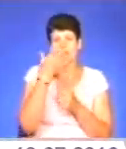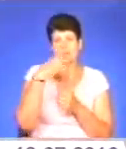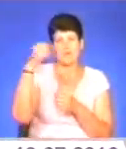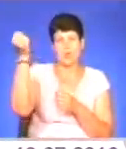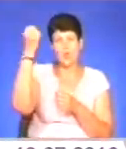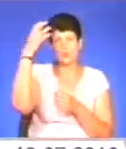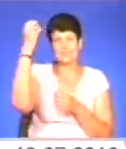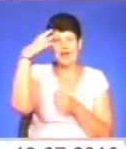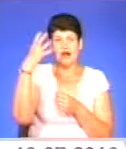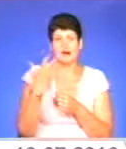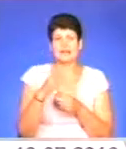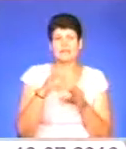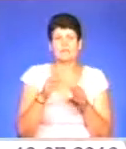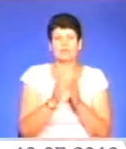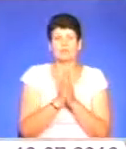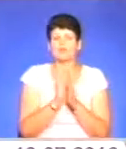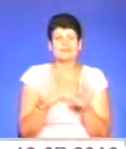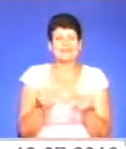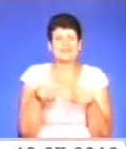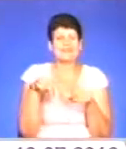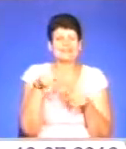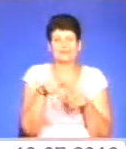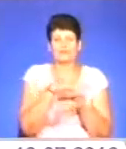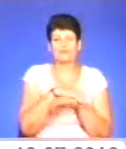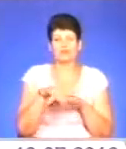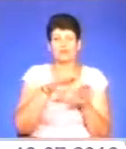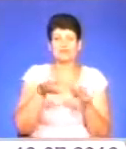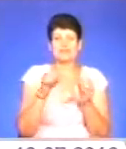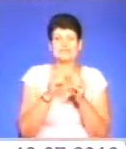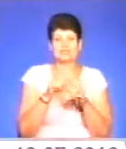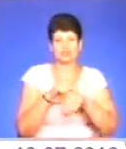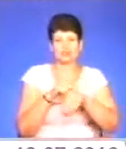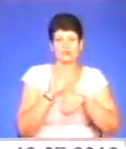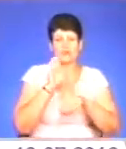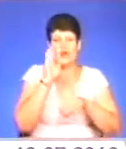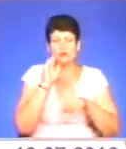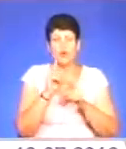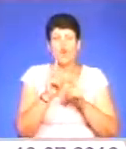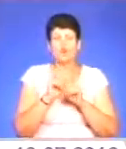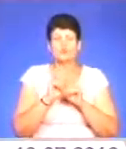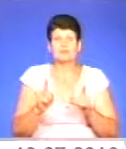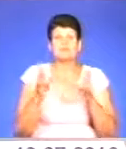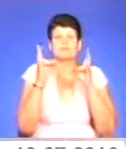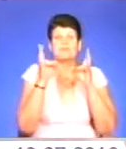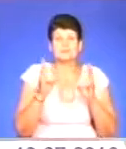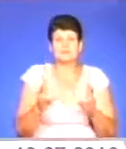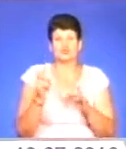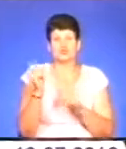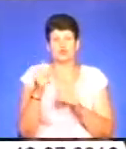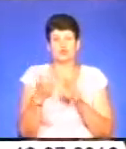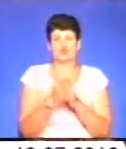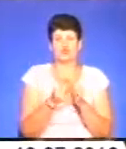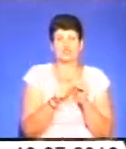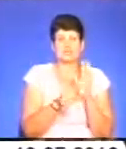на вулицю після 10-ї години ранку. Особливо небезпечно знаходитися під сонцем з 11-ї до 16-ї години.